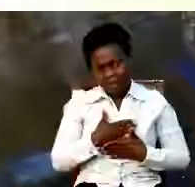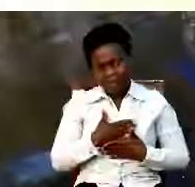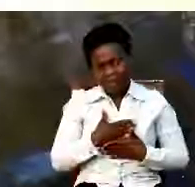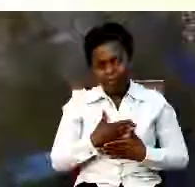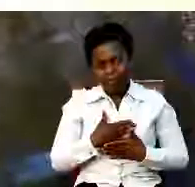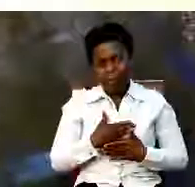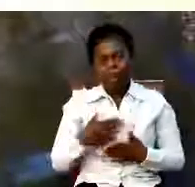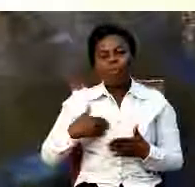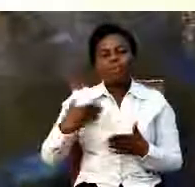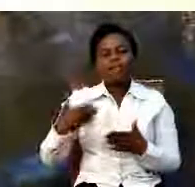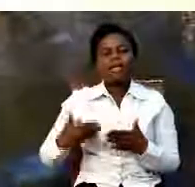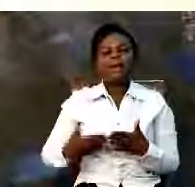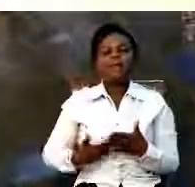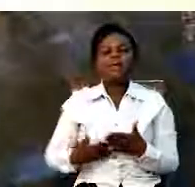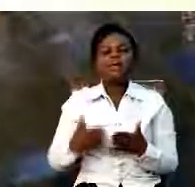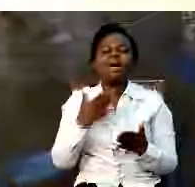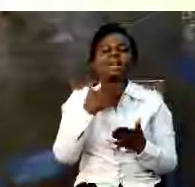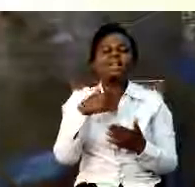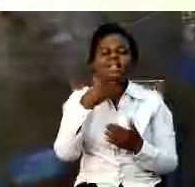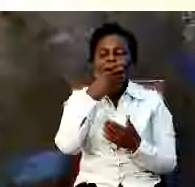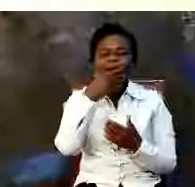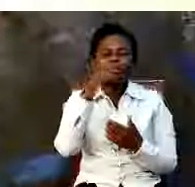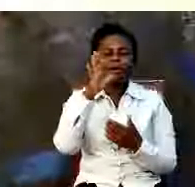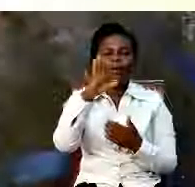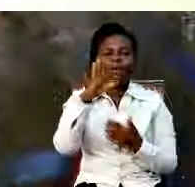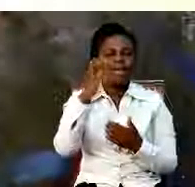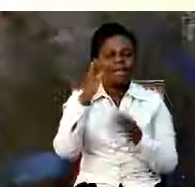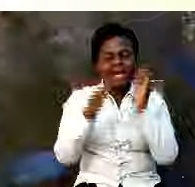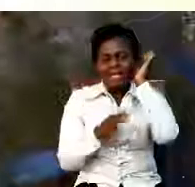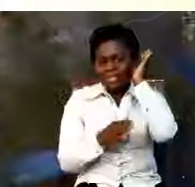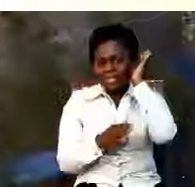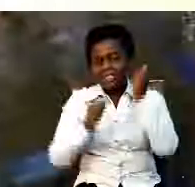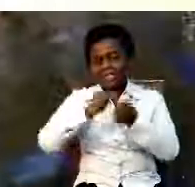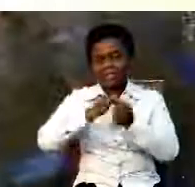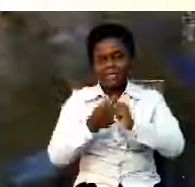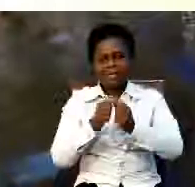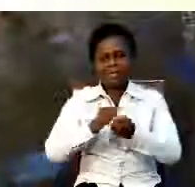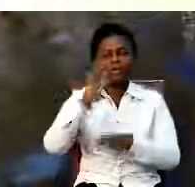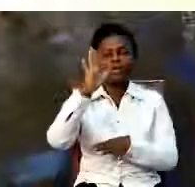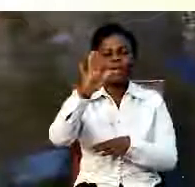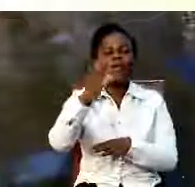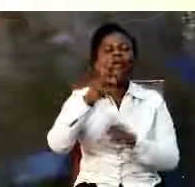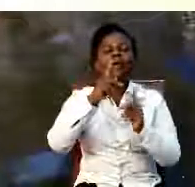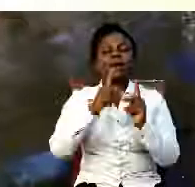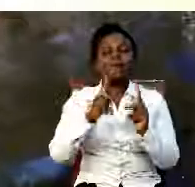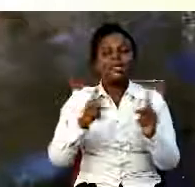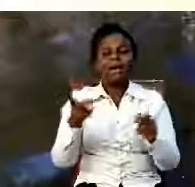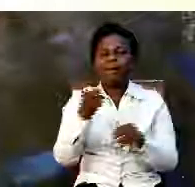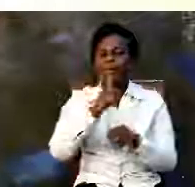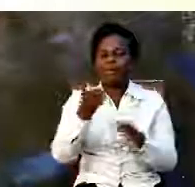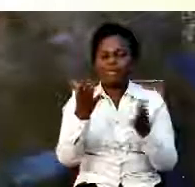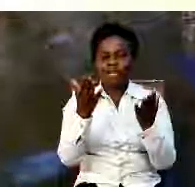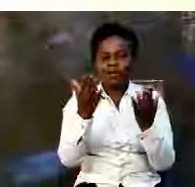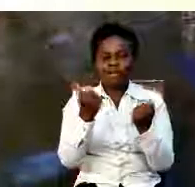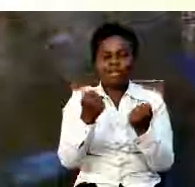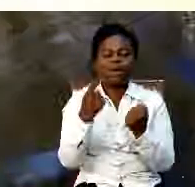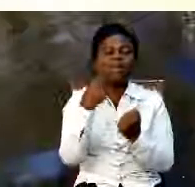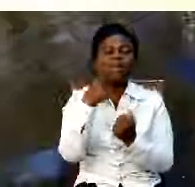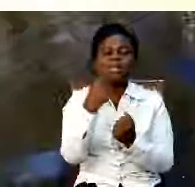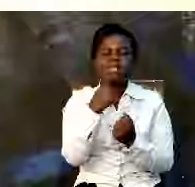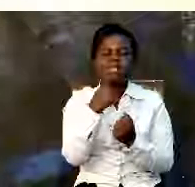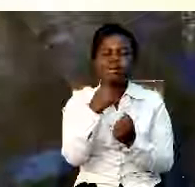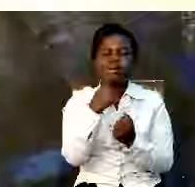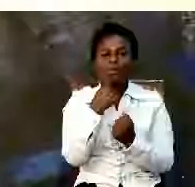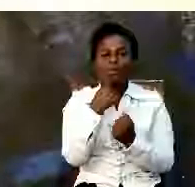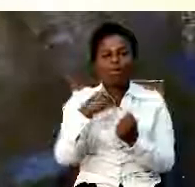Mwanamke anataka waume zao kusikiliza matatizo yao hata kama hutaweza kuyatatua.